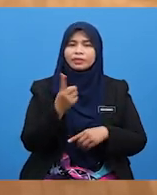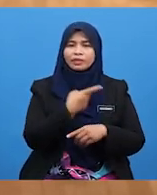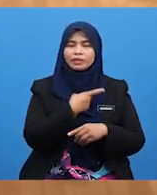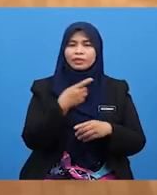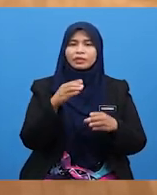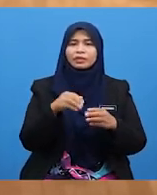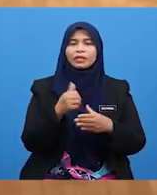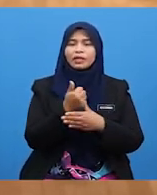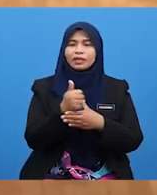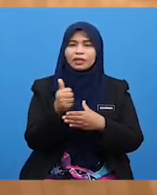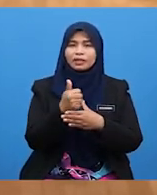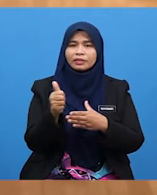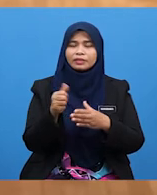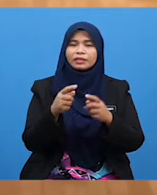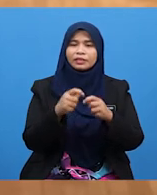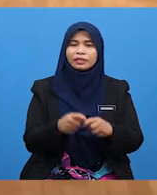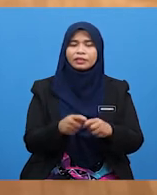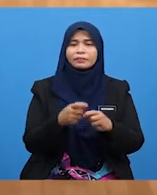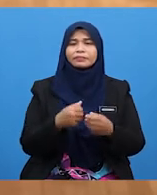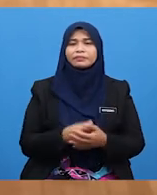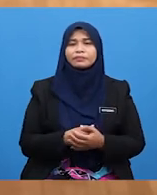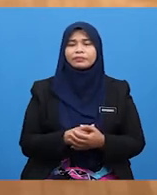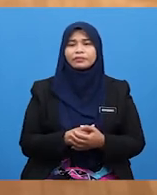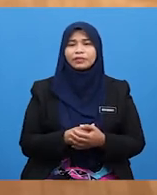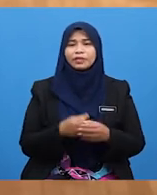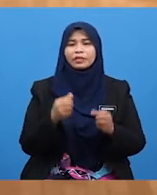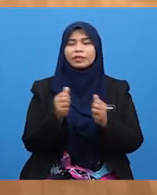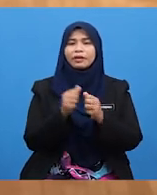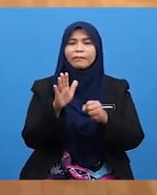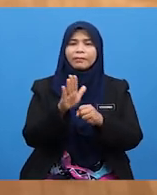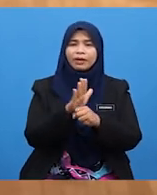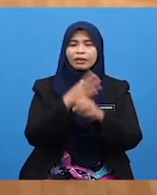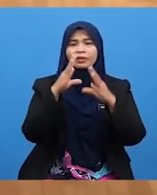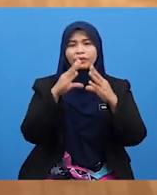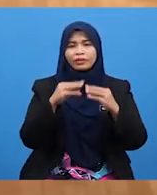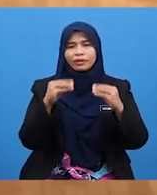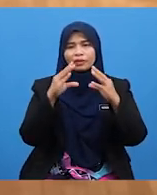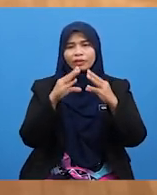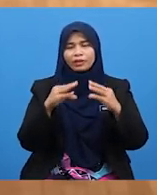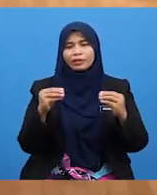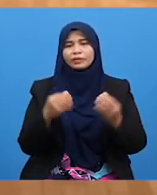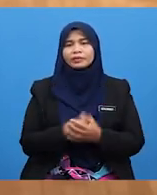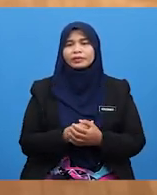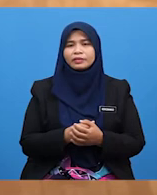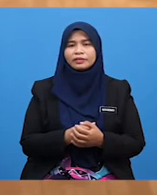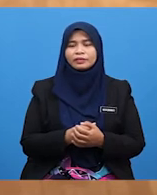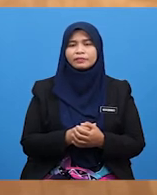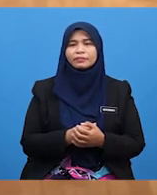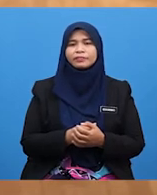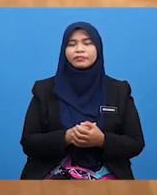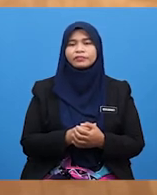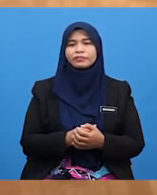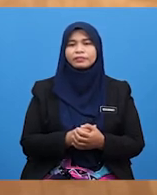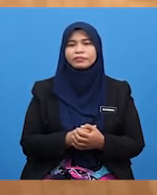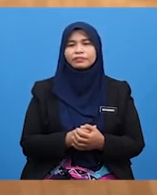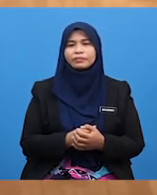dalam pengasingan tu, kita kena tetap nyanyikan dengan penuh kelembutan. Okey, tioplah api. Kalau